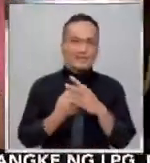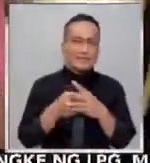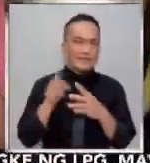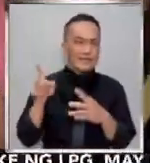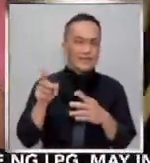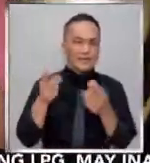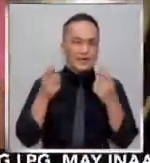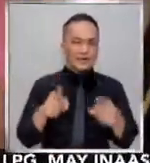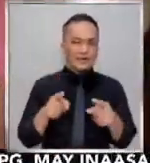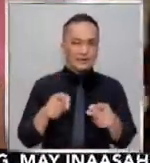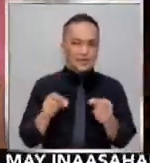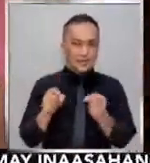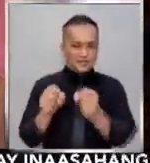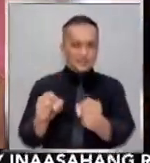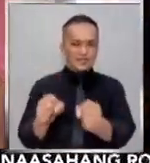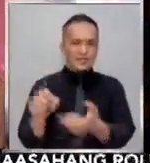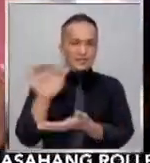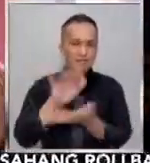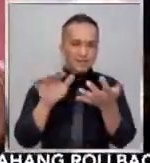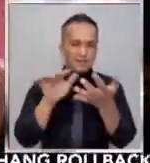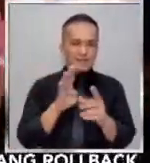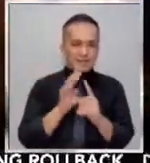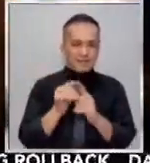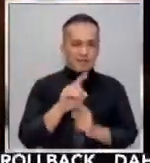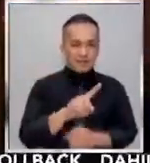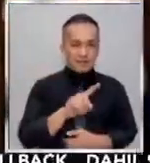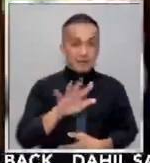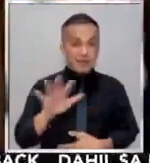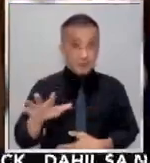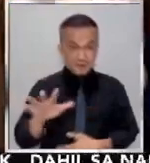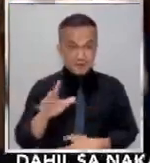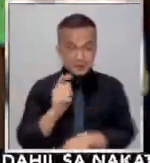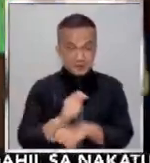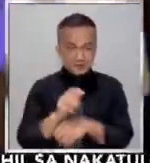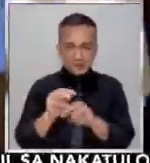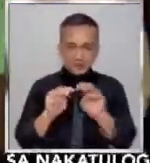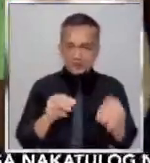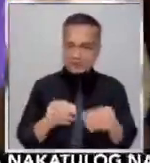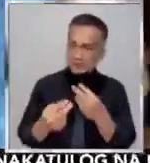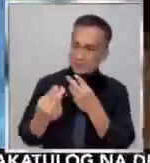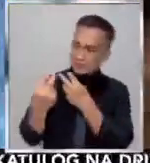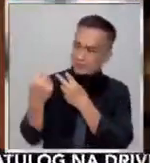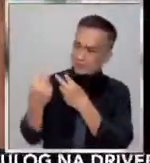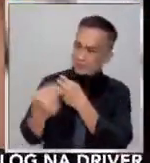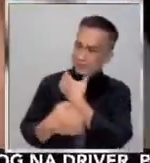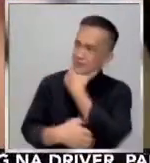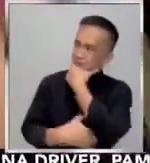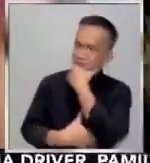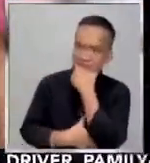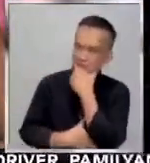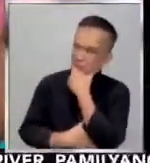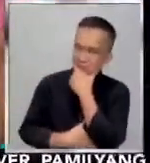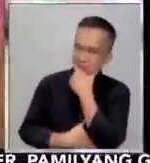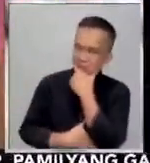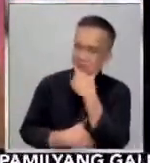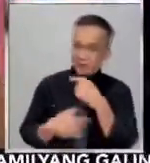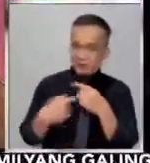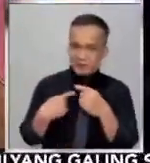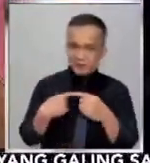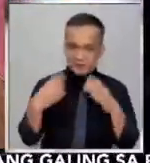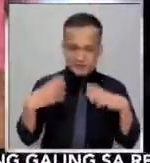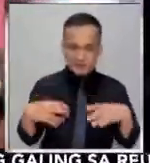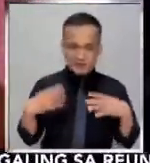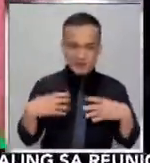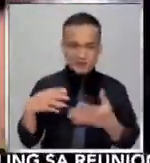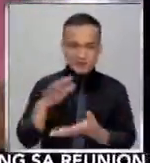street party dito sa Barangay 155 sa Tondo, Manila. At makikita mo naman sa akin, likuran. Ayan, nandyan yung mga, meron pong mga costume party kasi dito